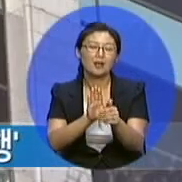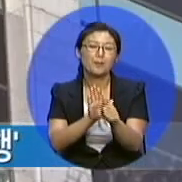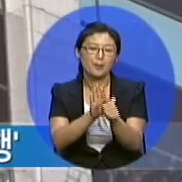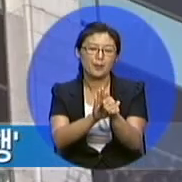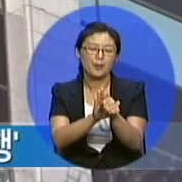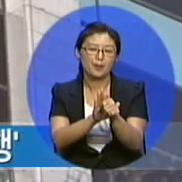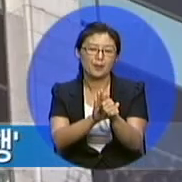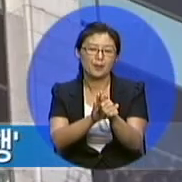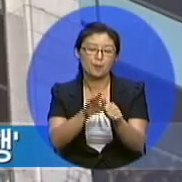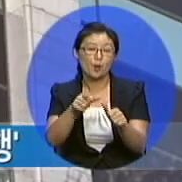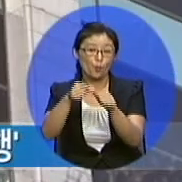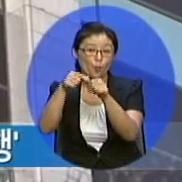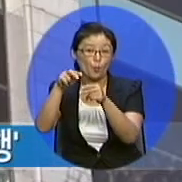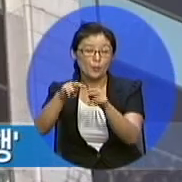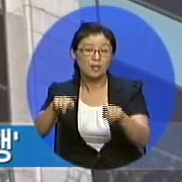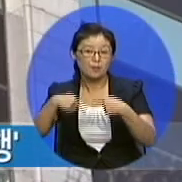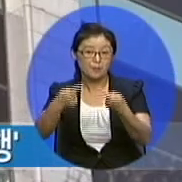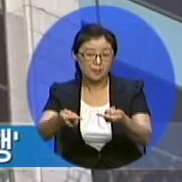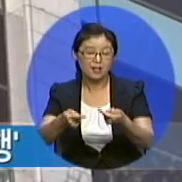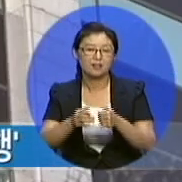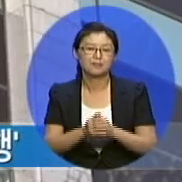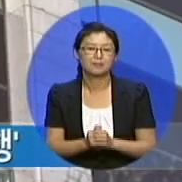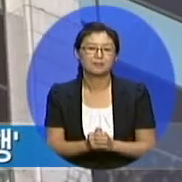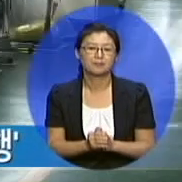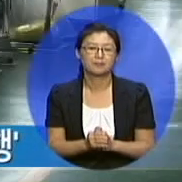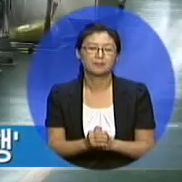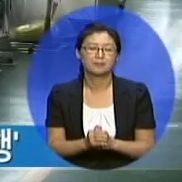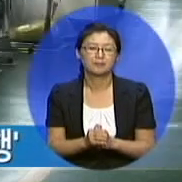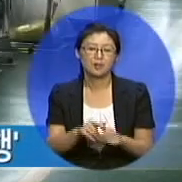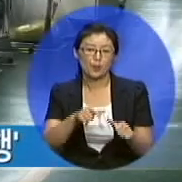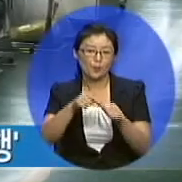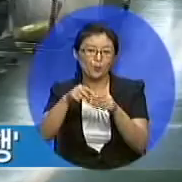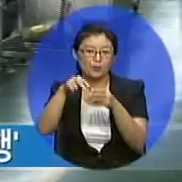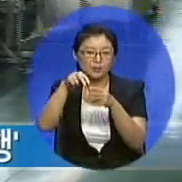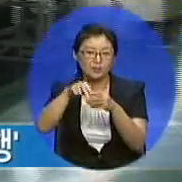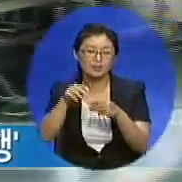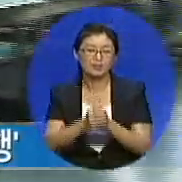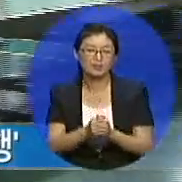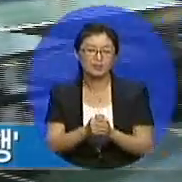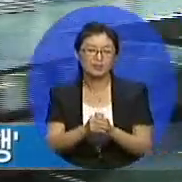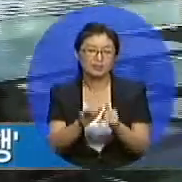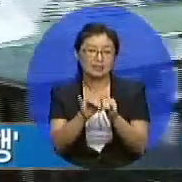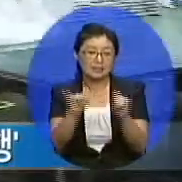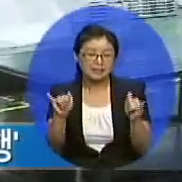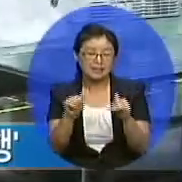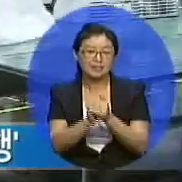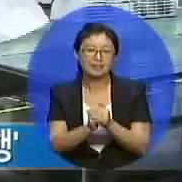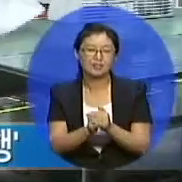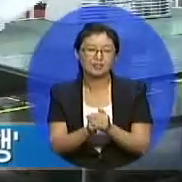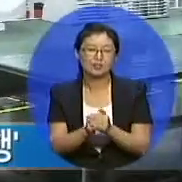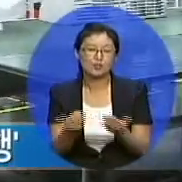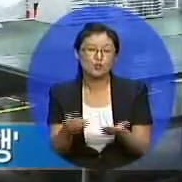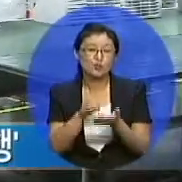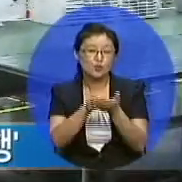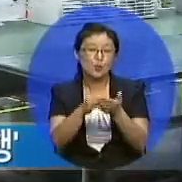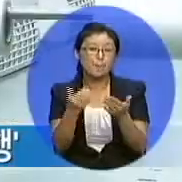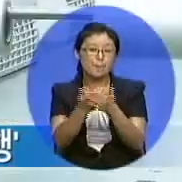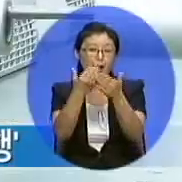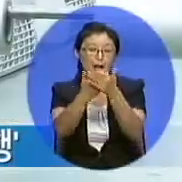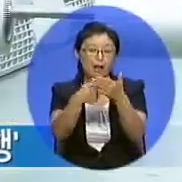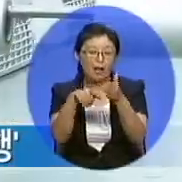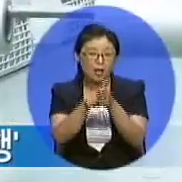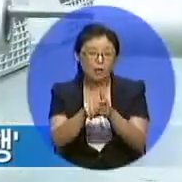고용센터의 취업성공 패키지에 참여토록 한다고 말했습니다. 고용센터는 대상자들의 취업 역량 강화를 위해 1개월